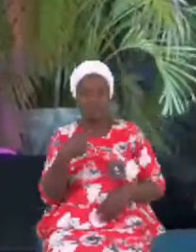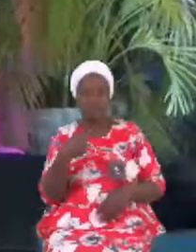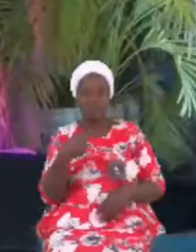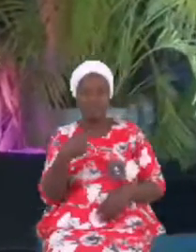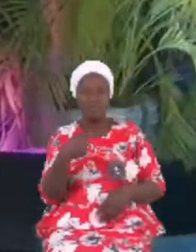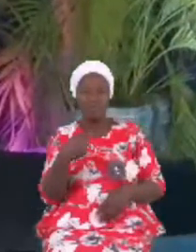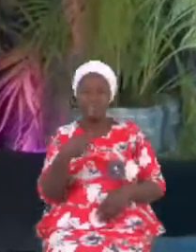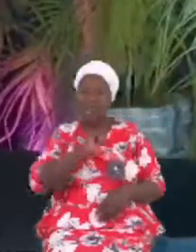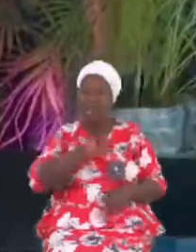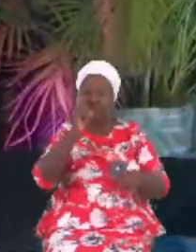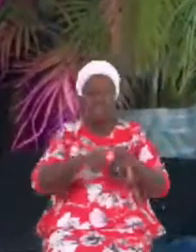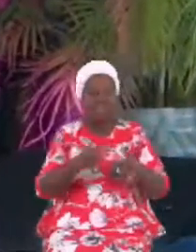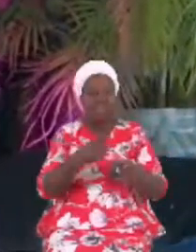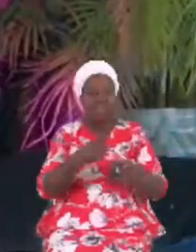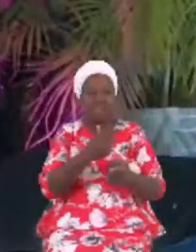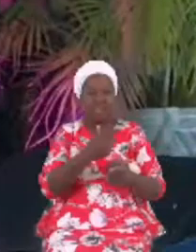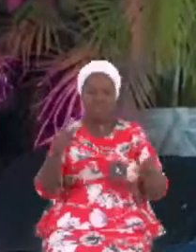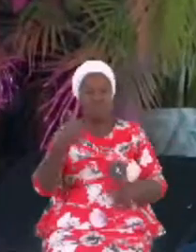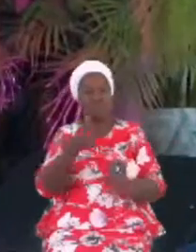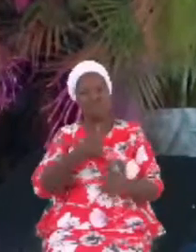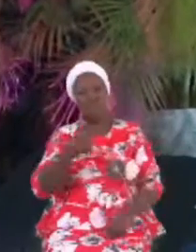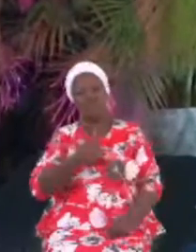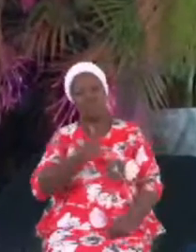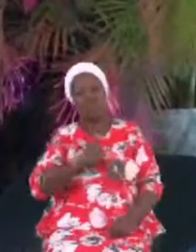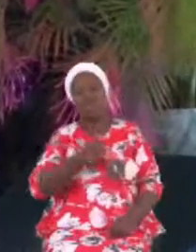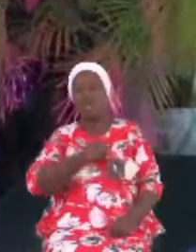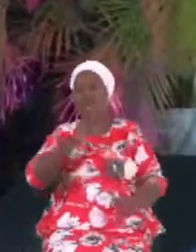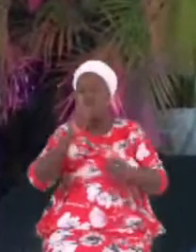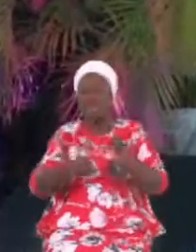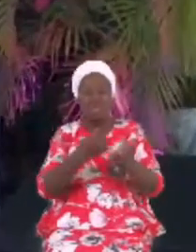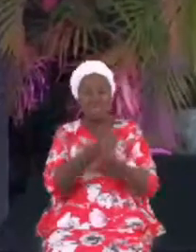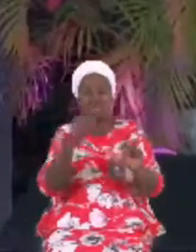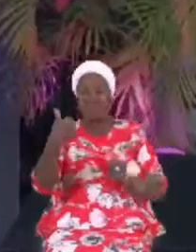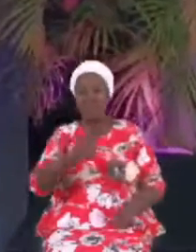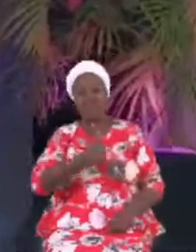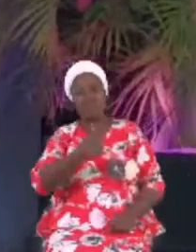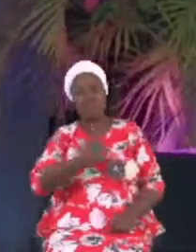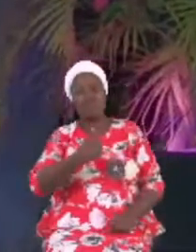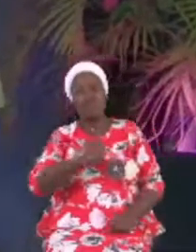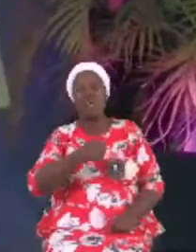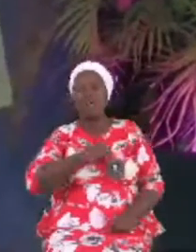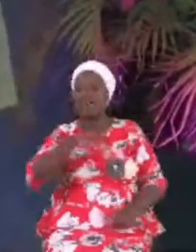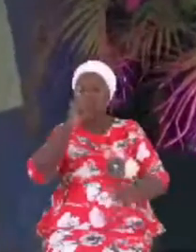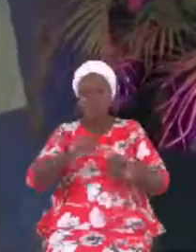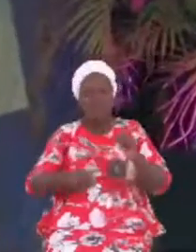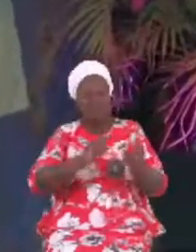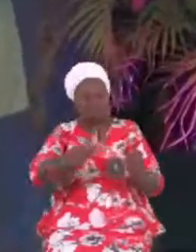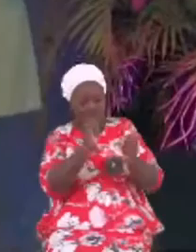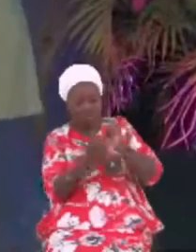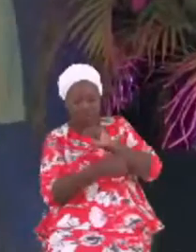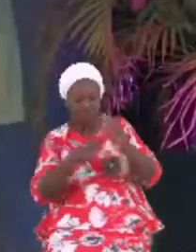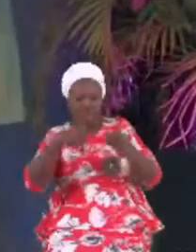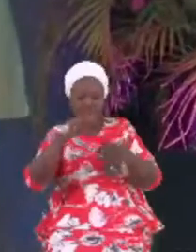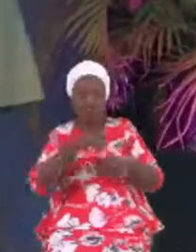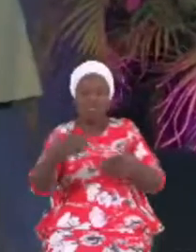peux pas me libérer. Je ne peux pas me sauver. Je ne peux pas tourner